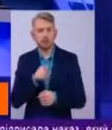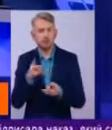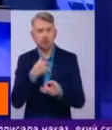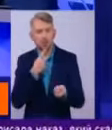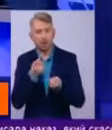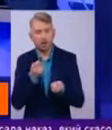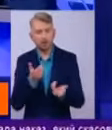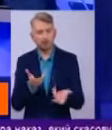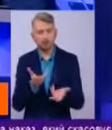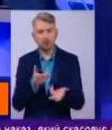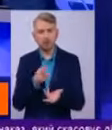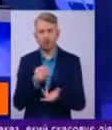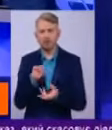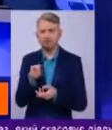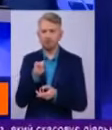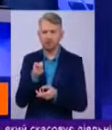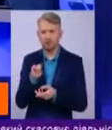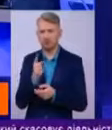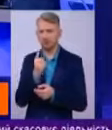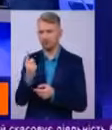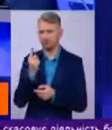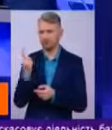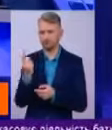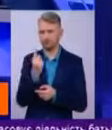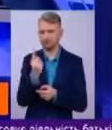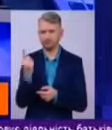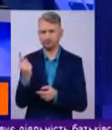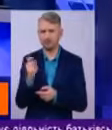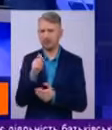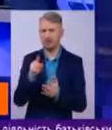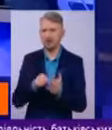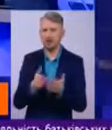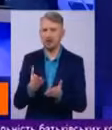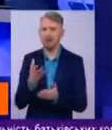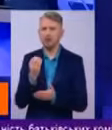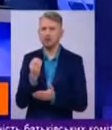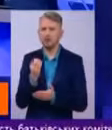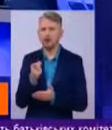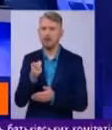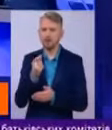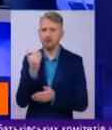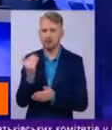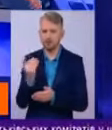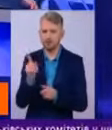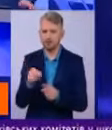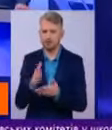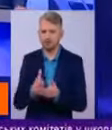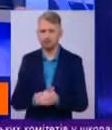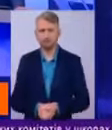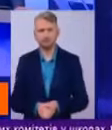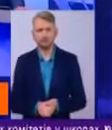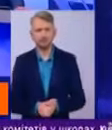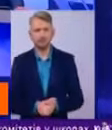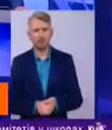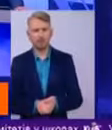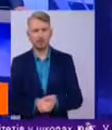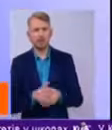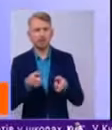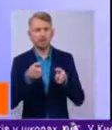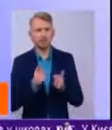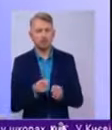обережно. По хвилинці це запитання до вас, а прошу, і ще хвилинка вам теж до вас є. Прошу. Ну,